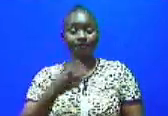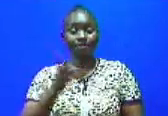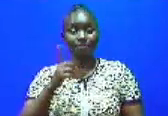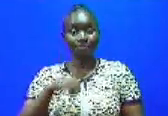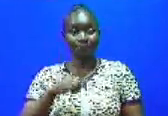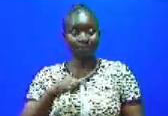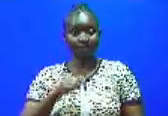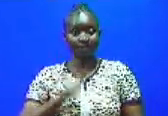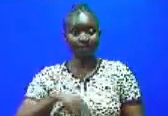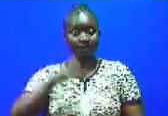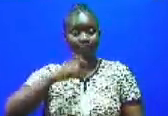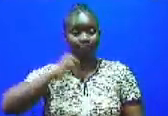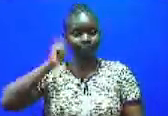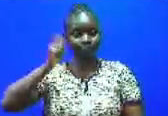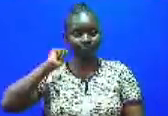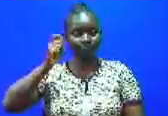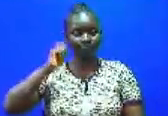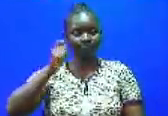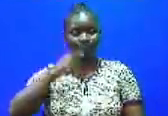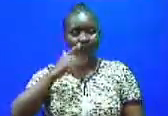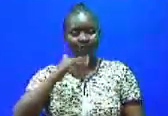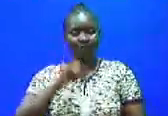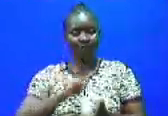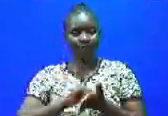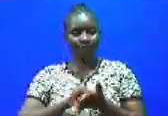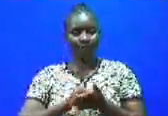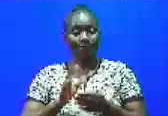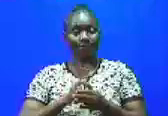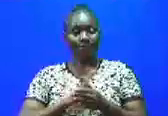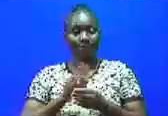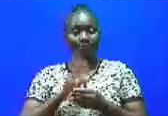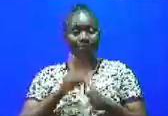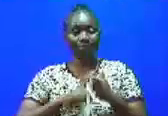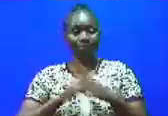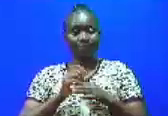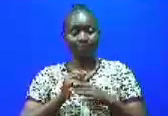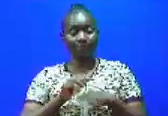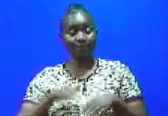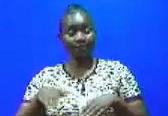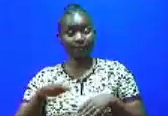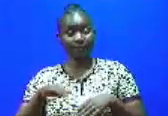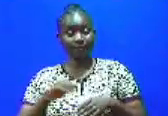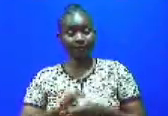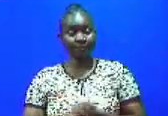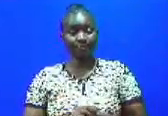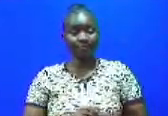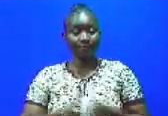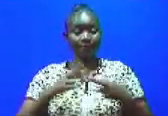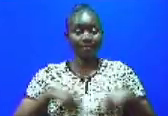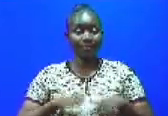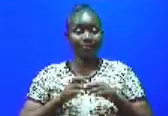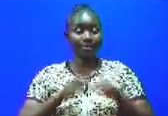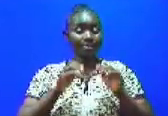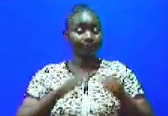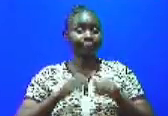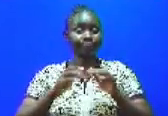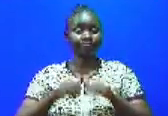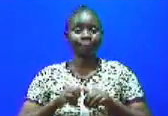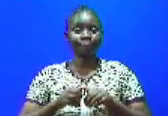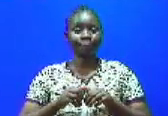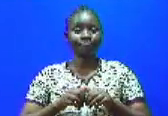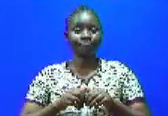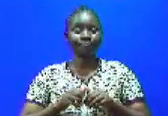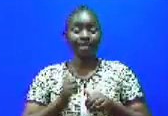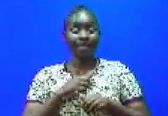na kukoro korobekana kubwati kana nogo taikirana kwa magendero chinsemecho. Eba alega ya alimua yende